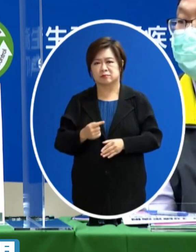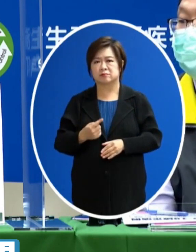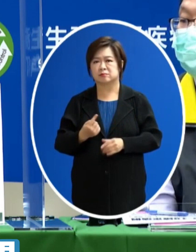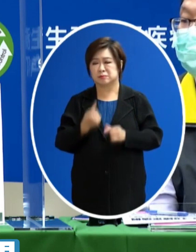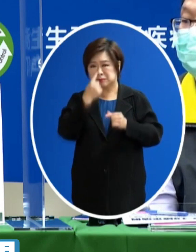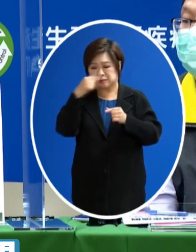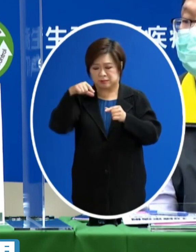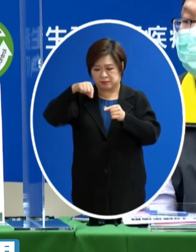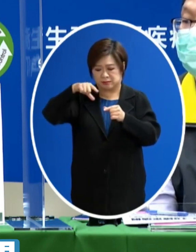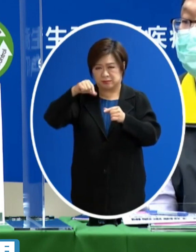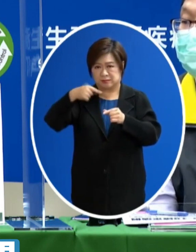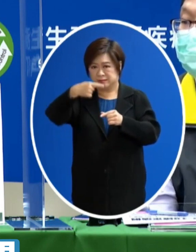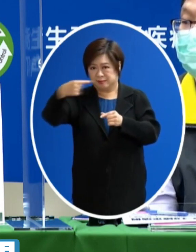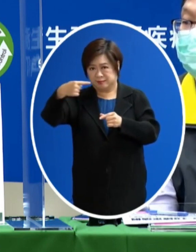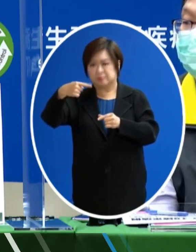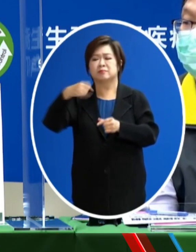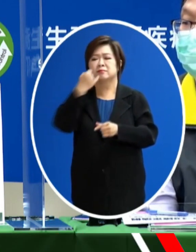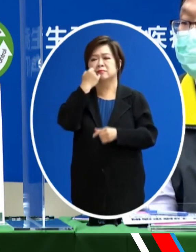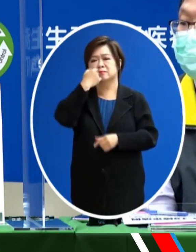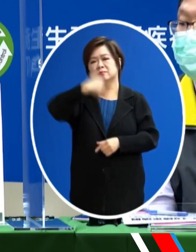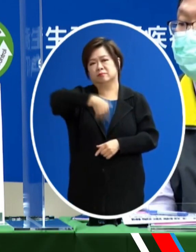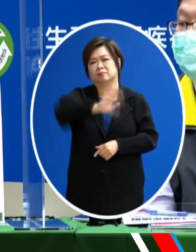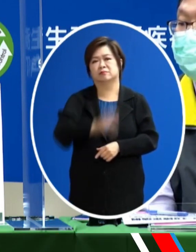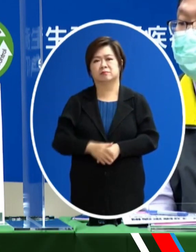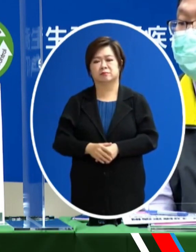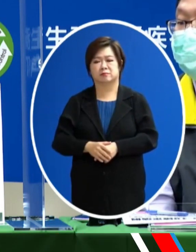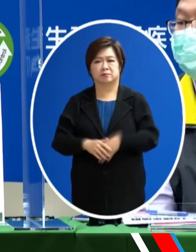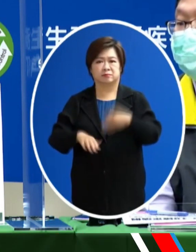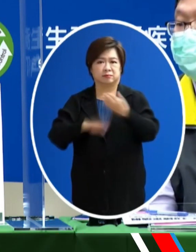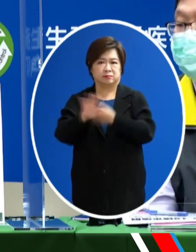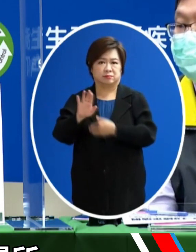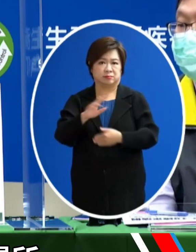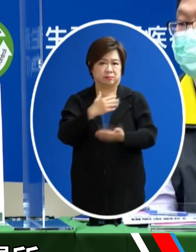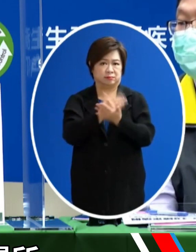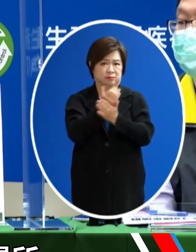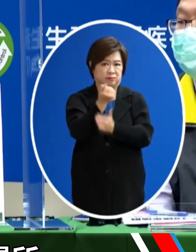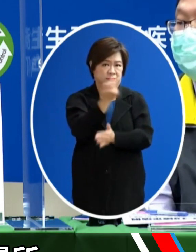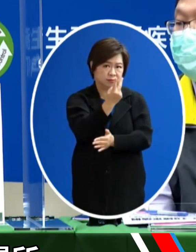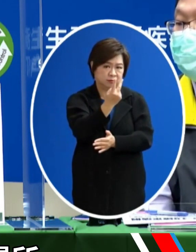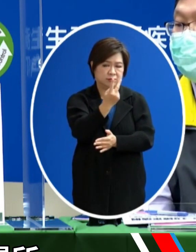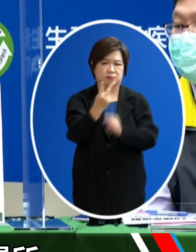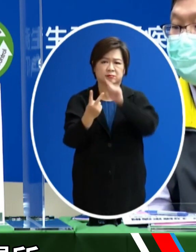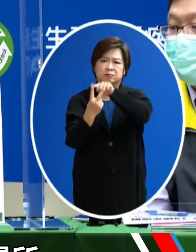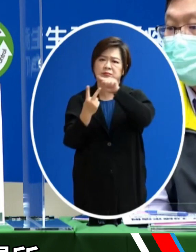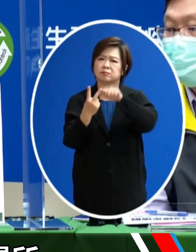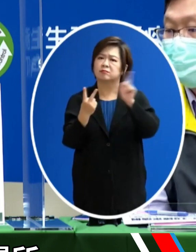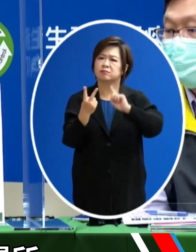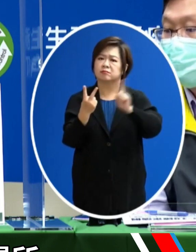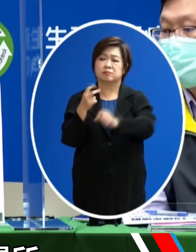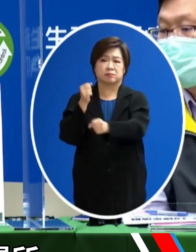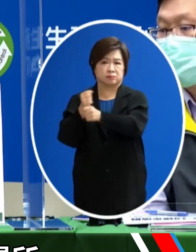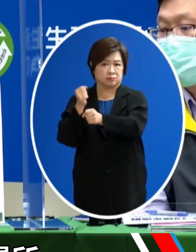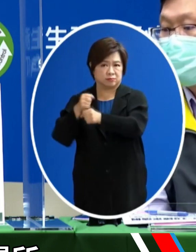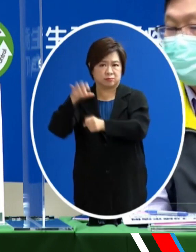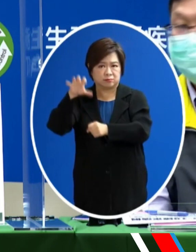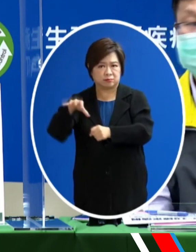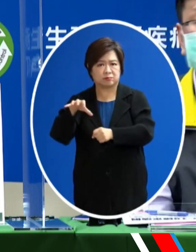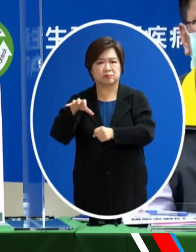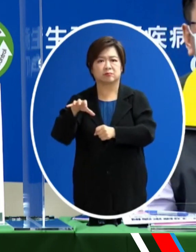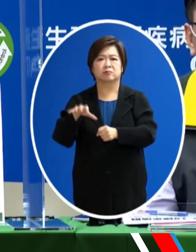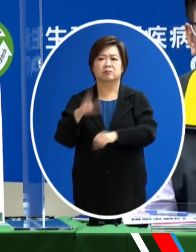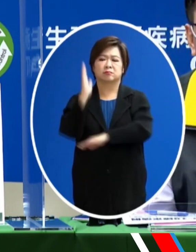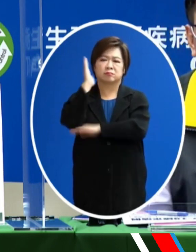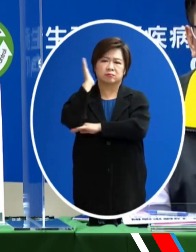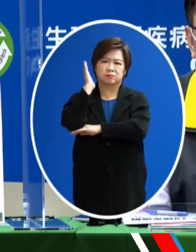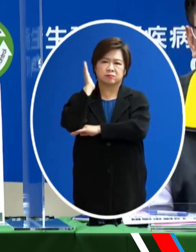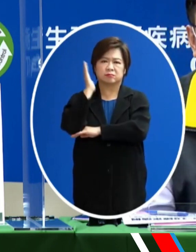快筛阴可以去出门。然后另外其他两类的，就是不管是在从工作的场所机关